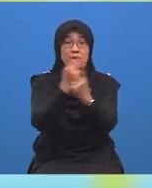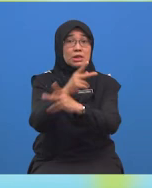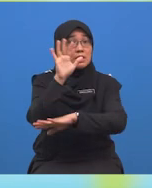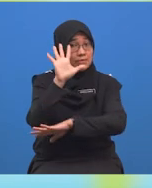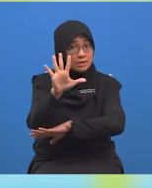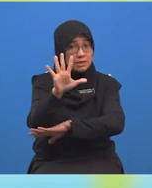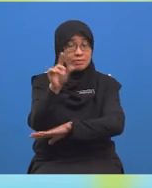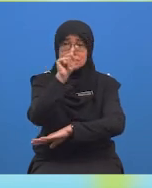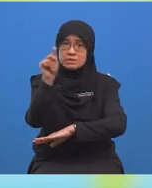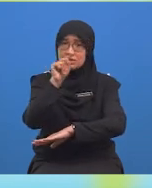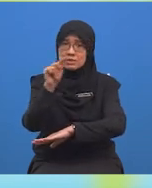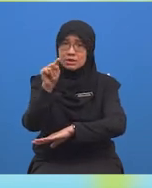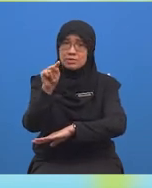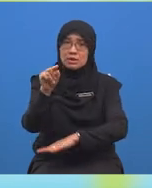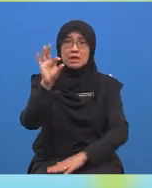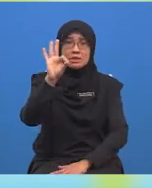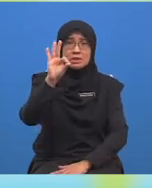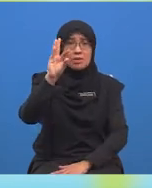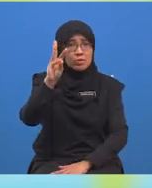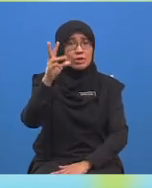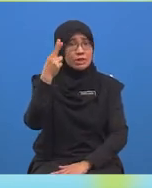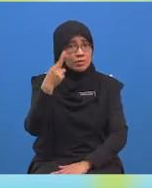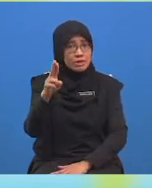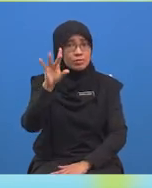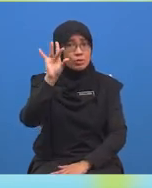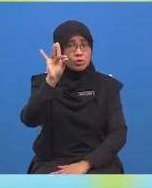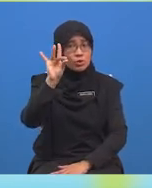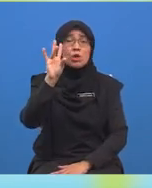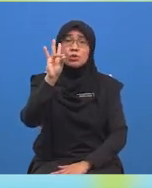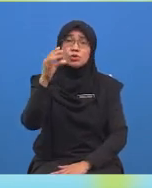19,345 darab 5 sama dengan